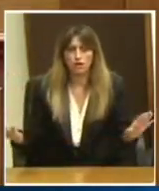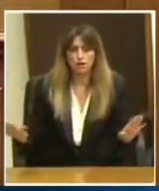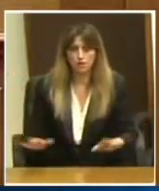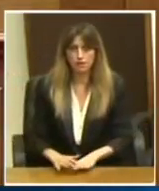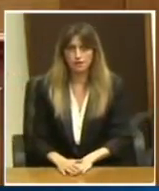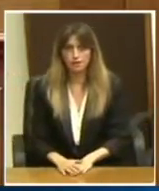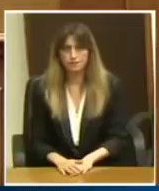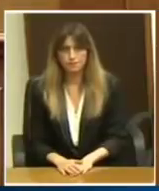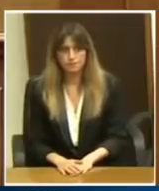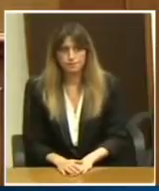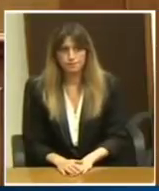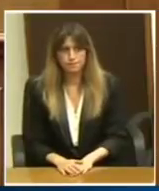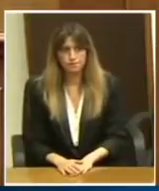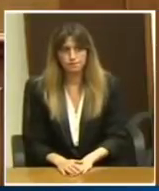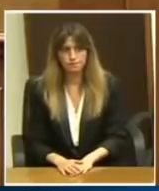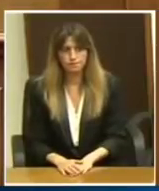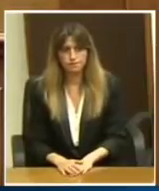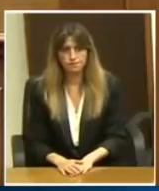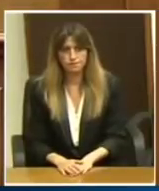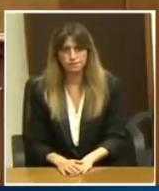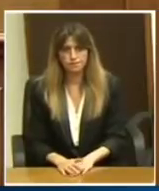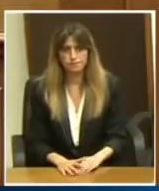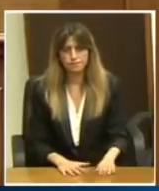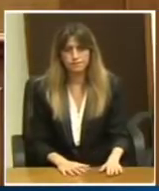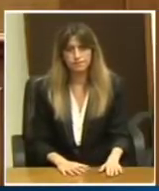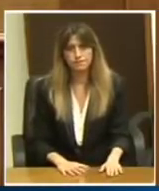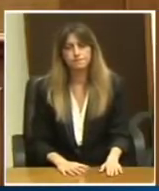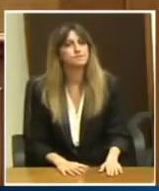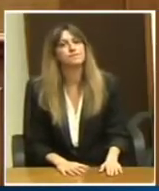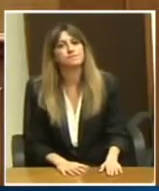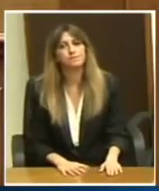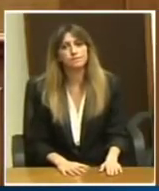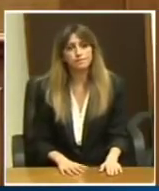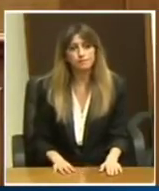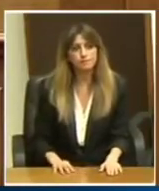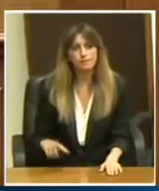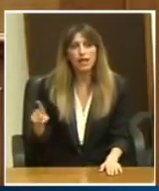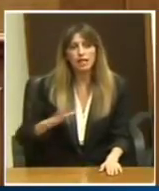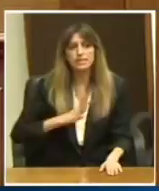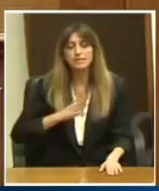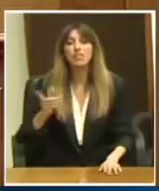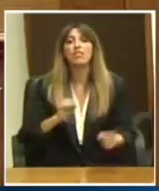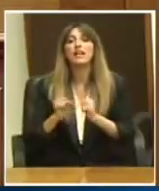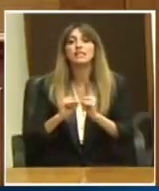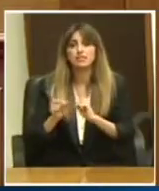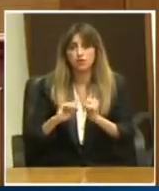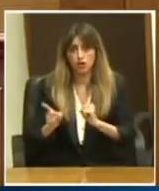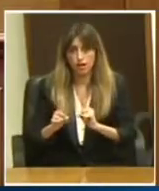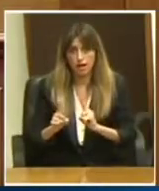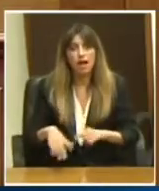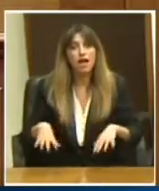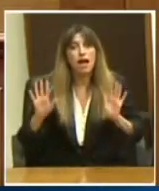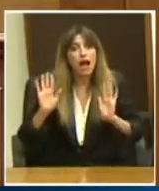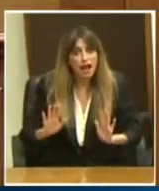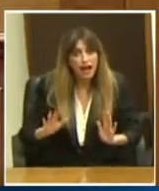που δεν θέλανε συμφωνία, δεν θέλετε ένα πράγμα, να είναι αυτή η κυβέρνηση, που